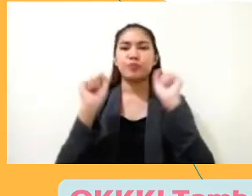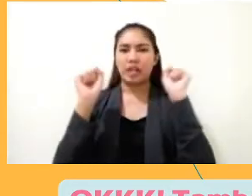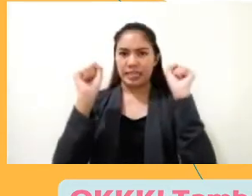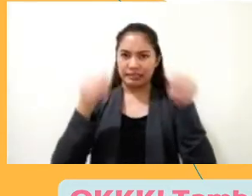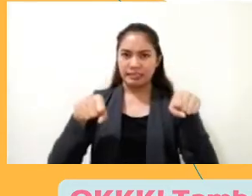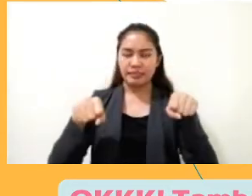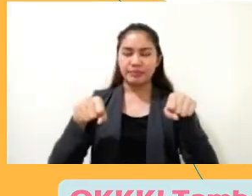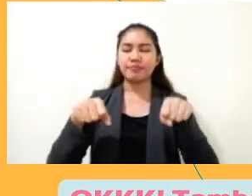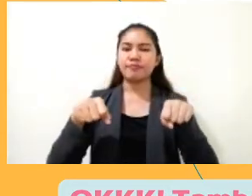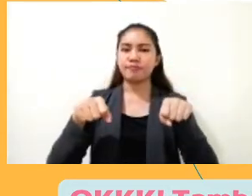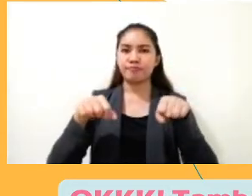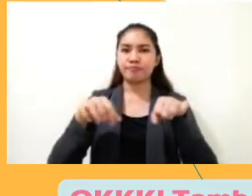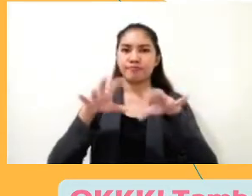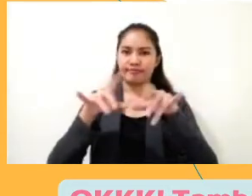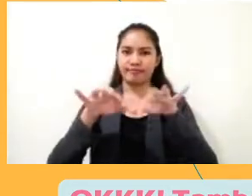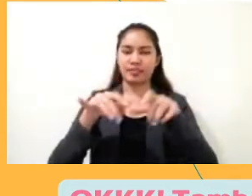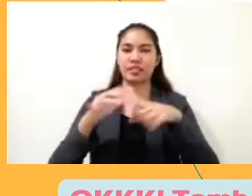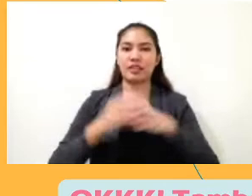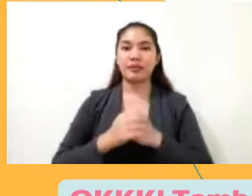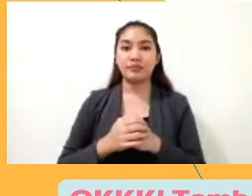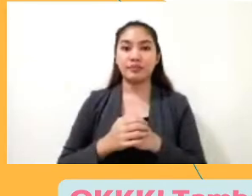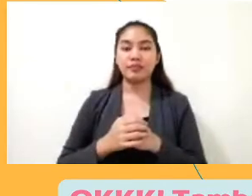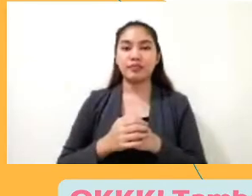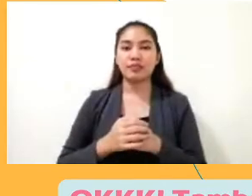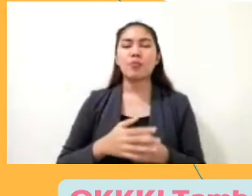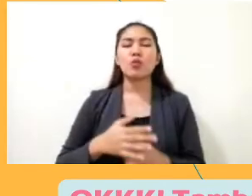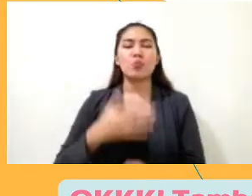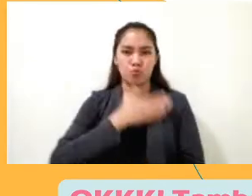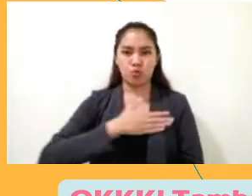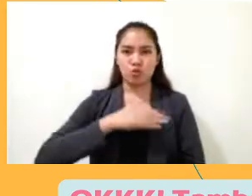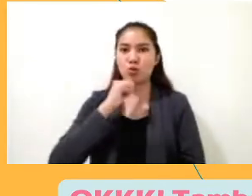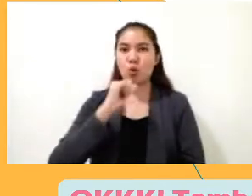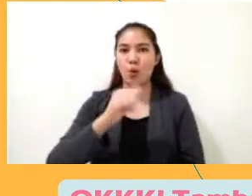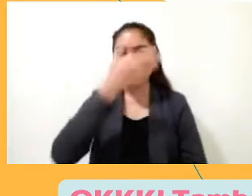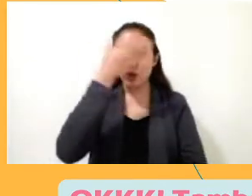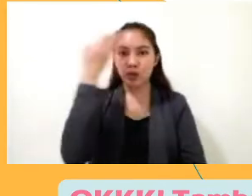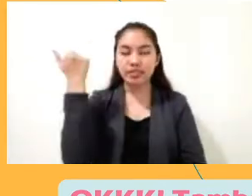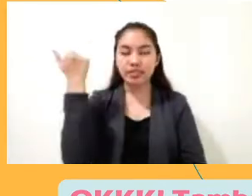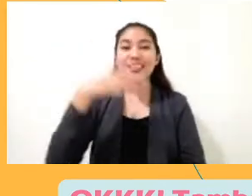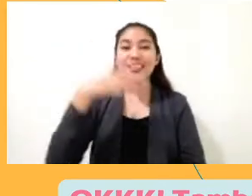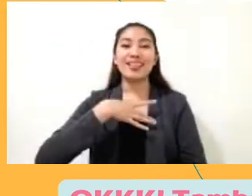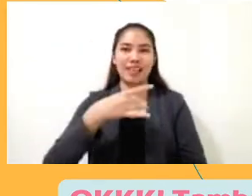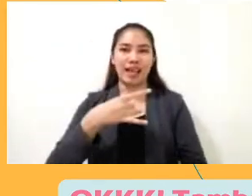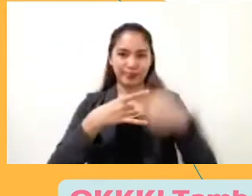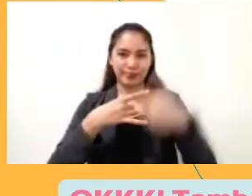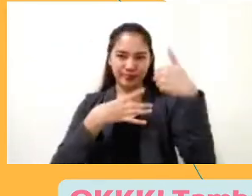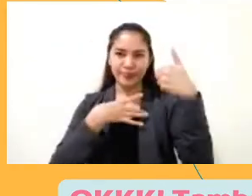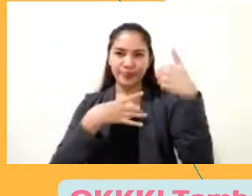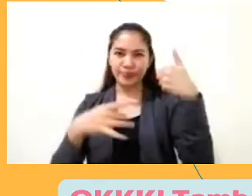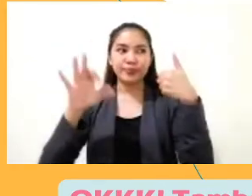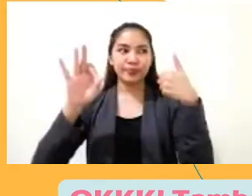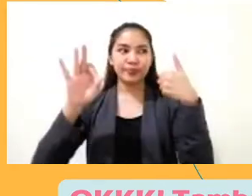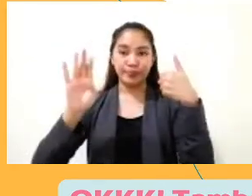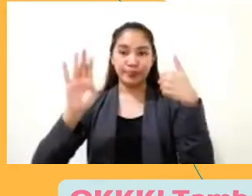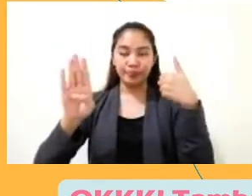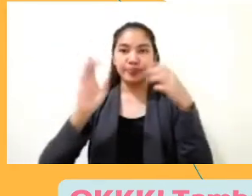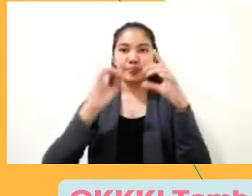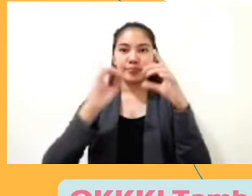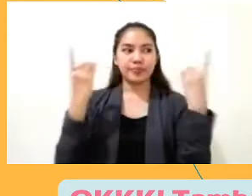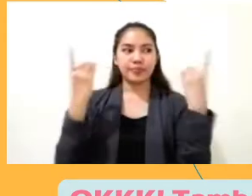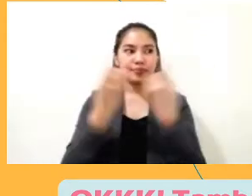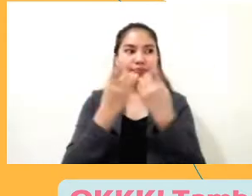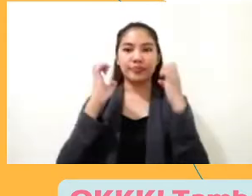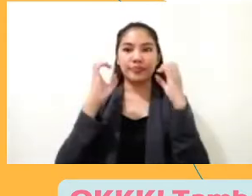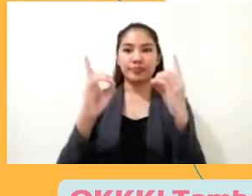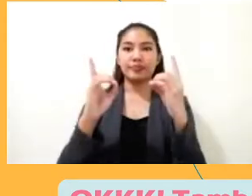nating kalimutan i-like at i-share ang Facebook page ng DepEd Philippines. Dito po natin masasaksihan